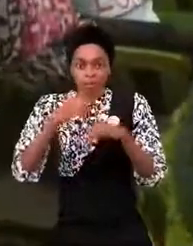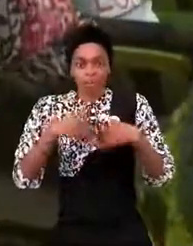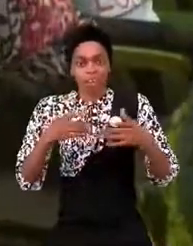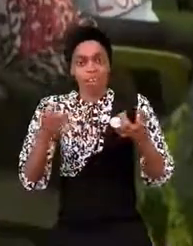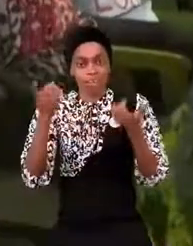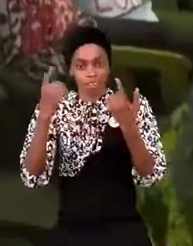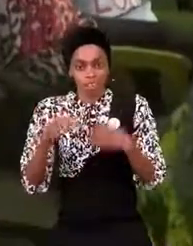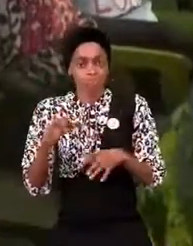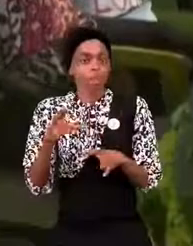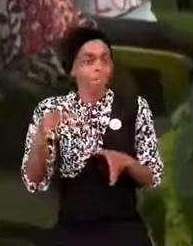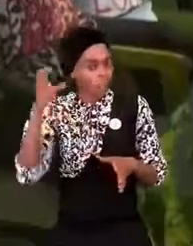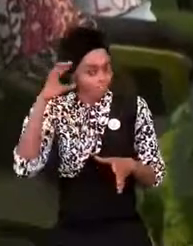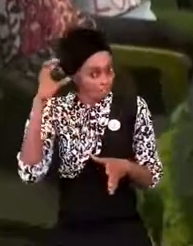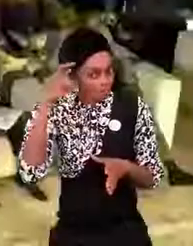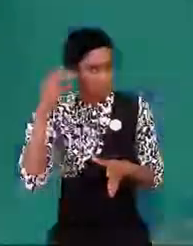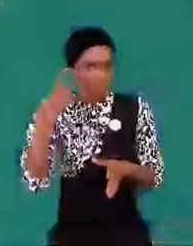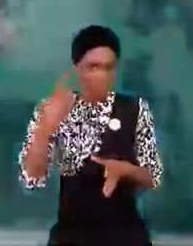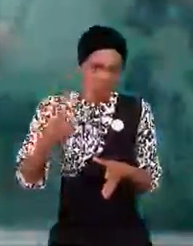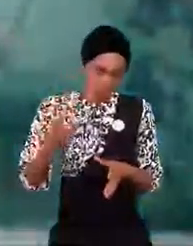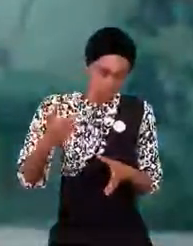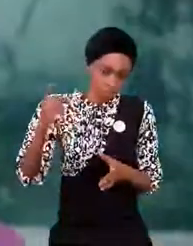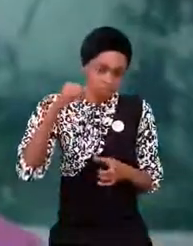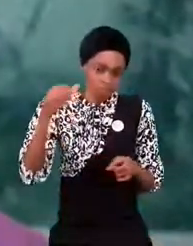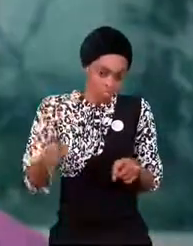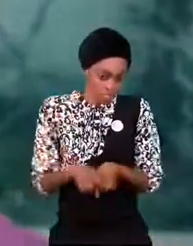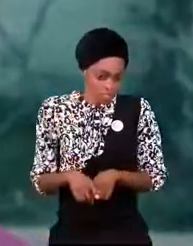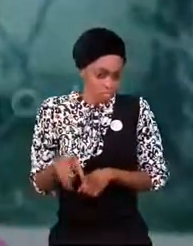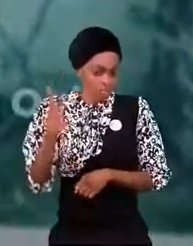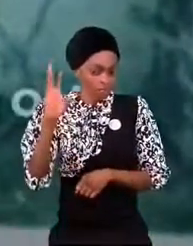endurance et voyez comment Dieu a porté son fardeau.